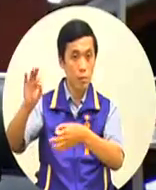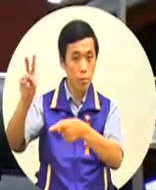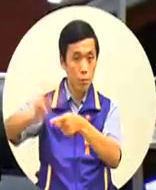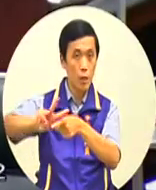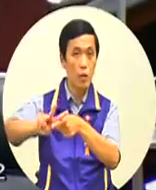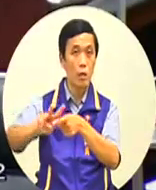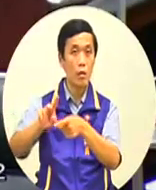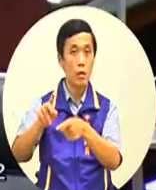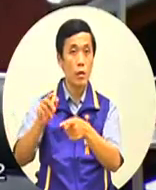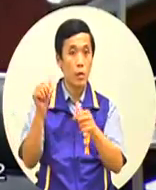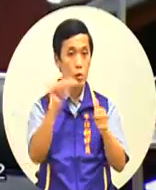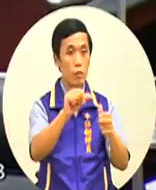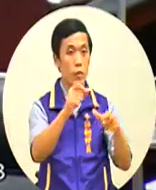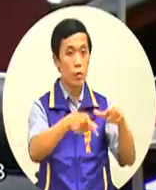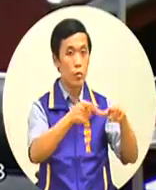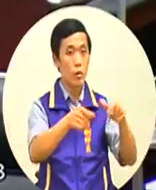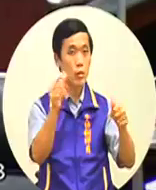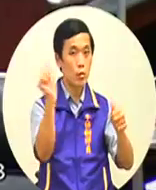我2万块啊。